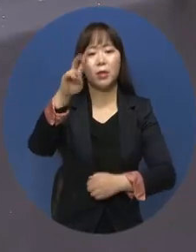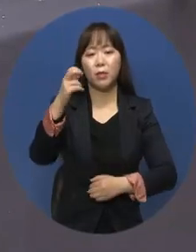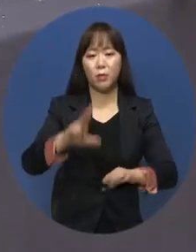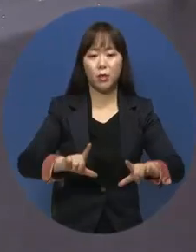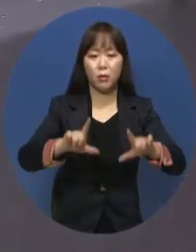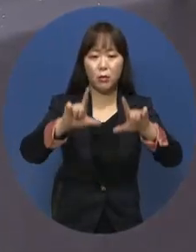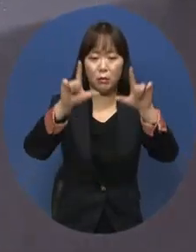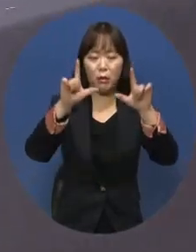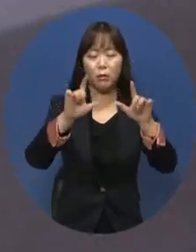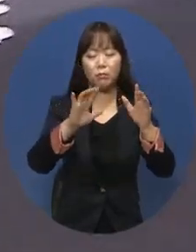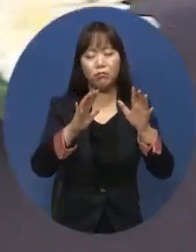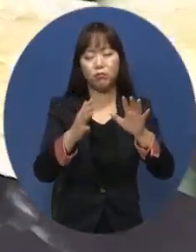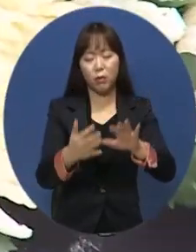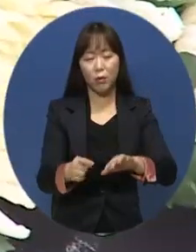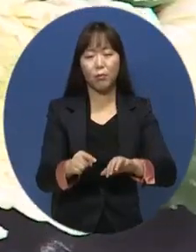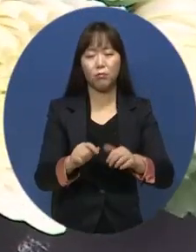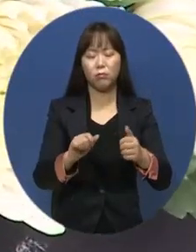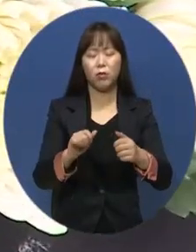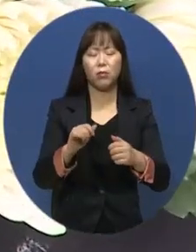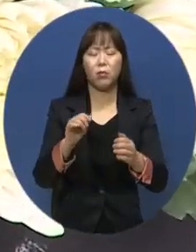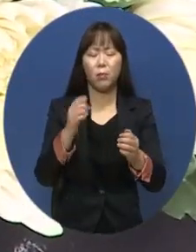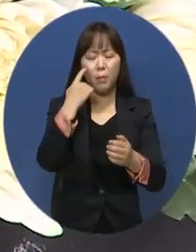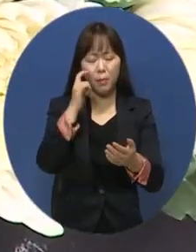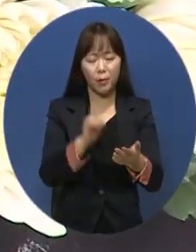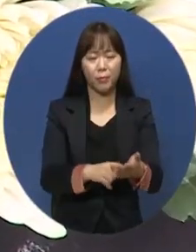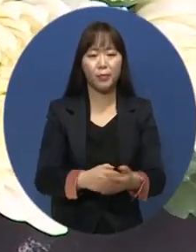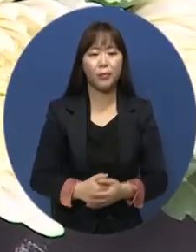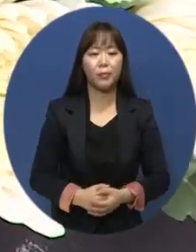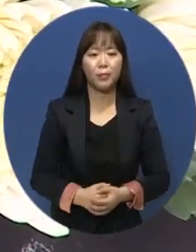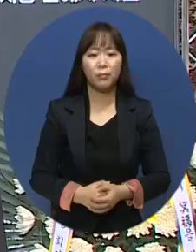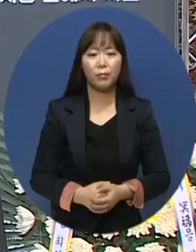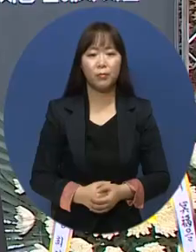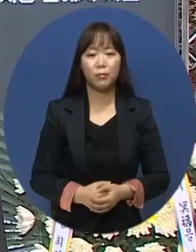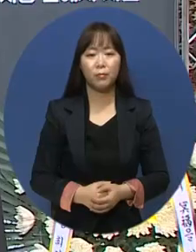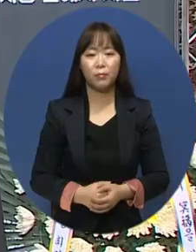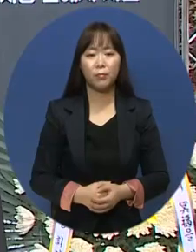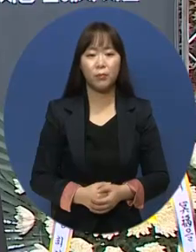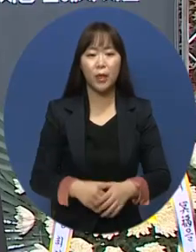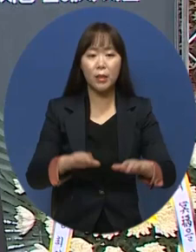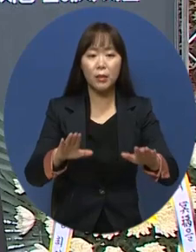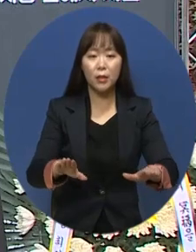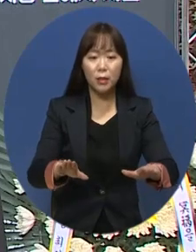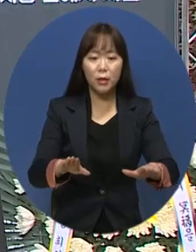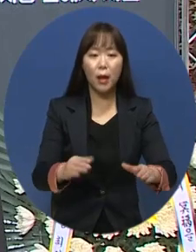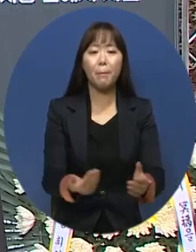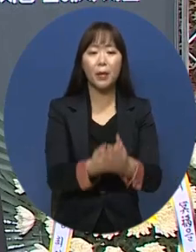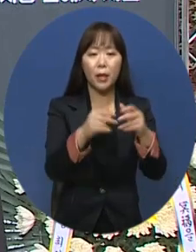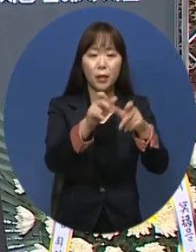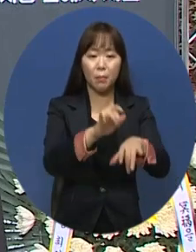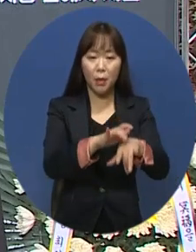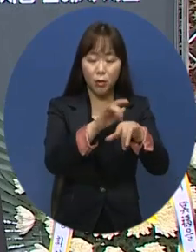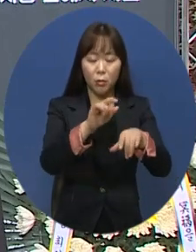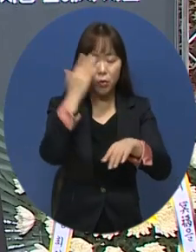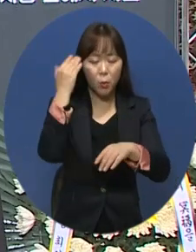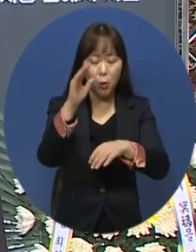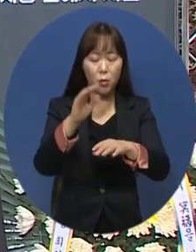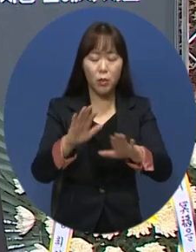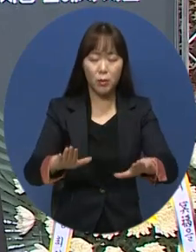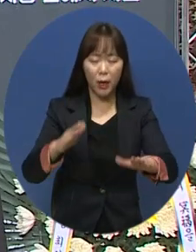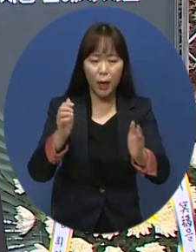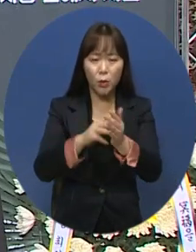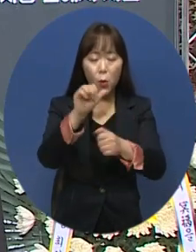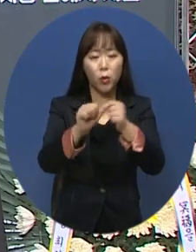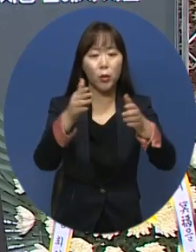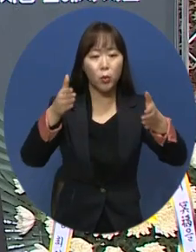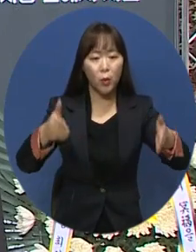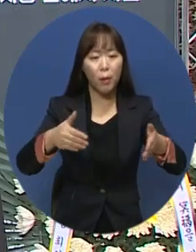27일 싸늘한 죽음으로 가족의 품으로 돌아왔습니다. 현재 발달 장애인 실종은 최근 5년간 평균